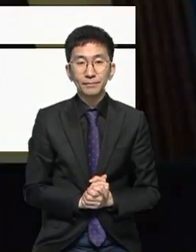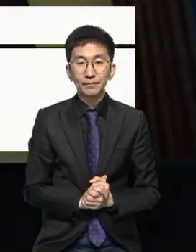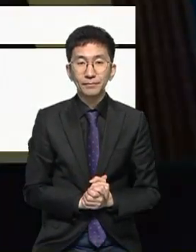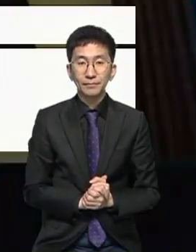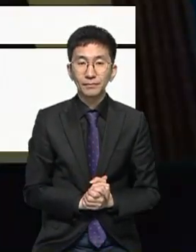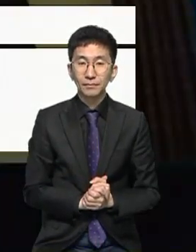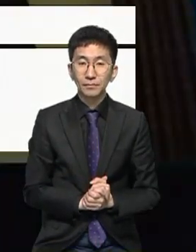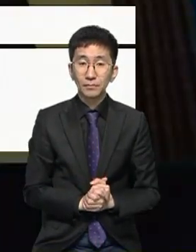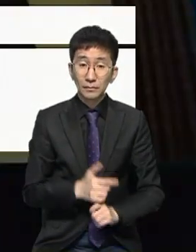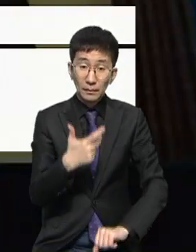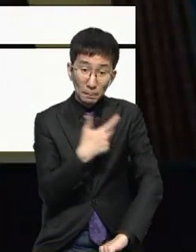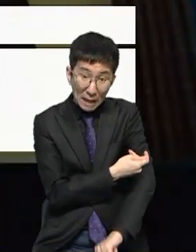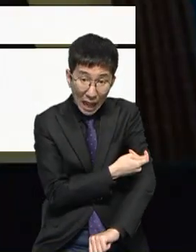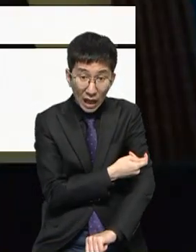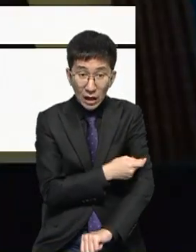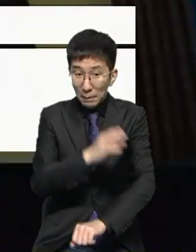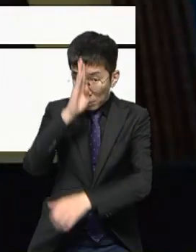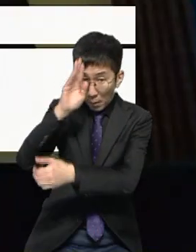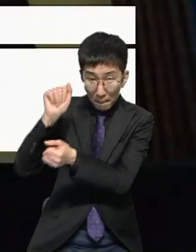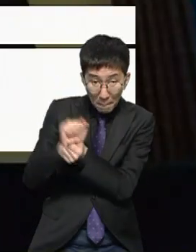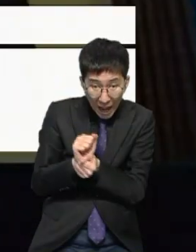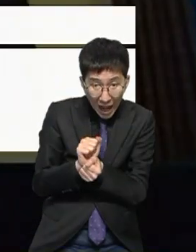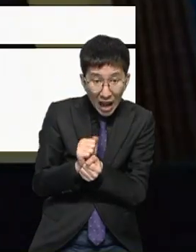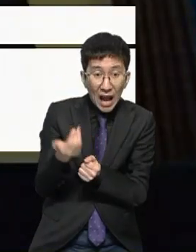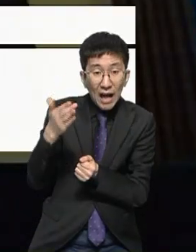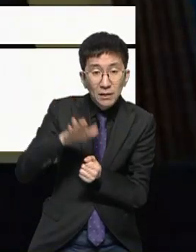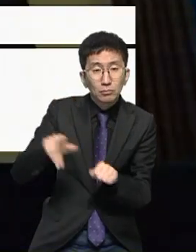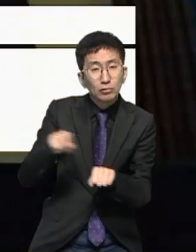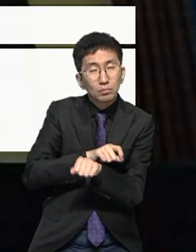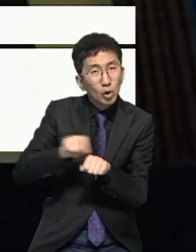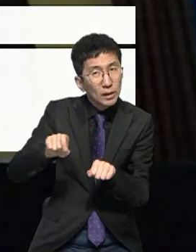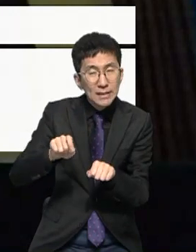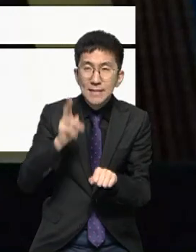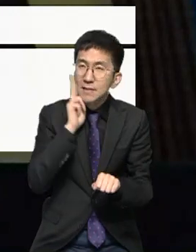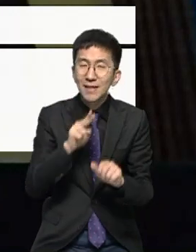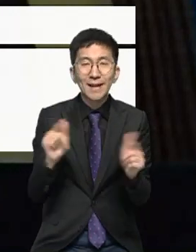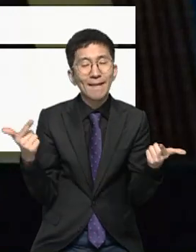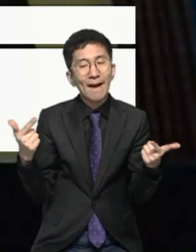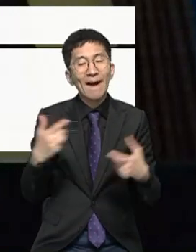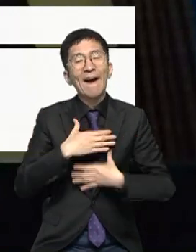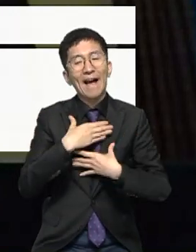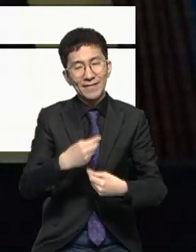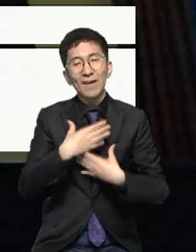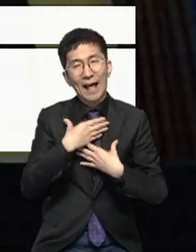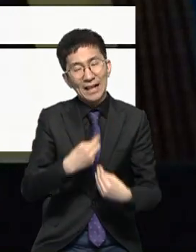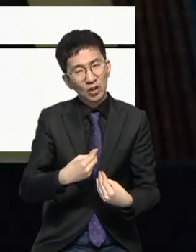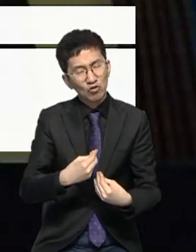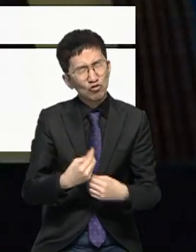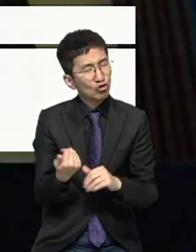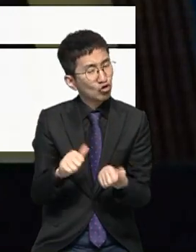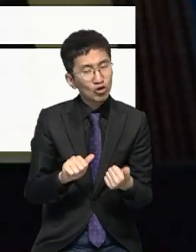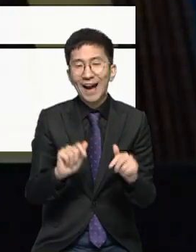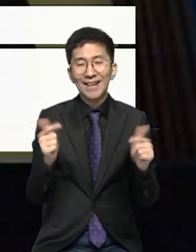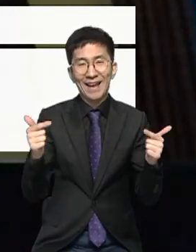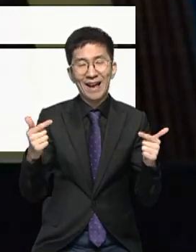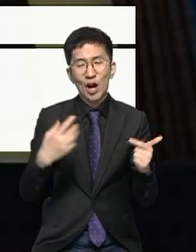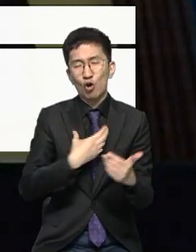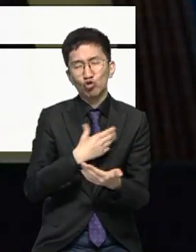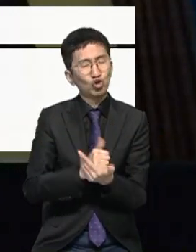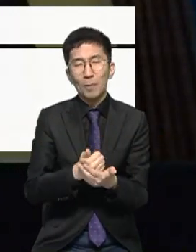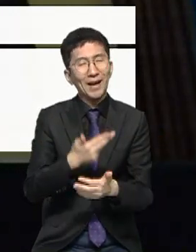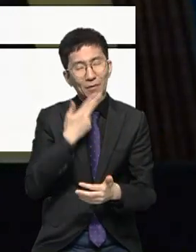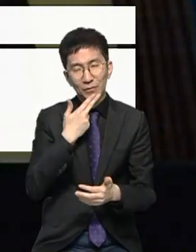think anyone who's vaccinated should understand that he or she can get infected.